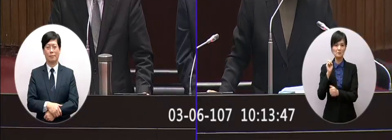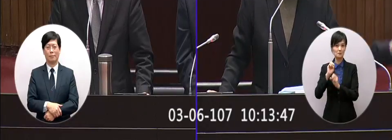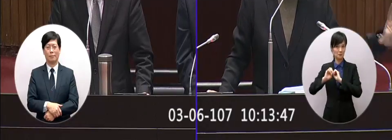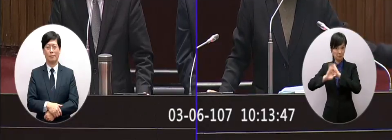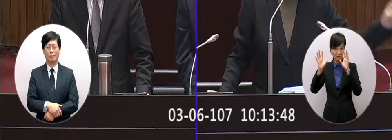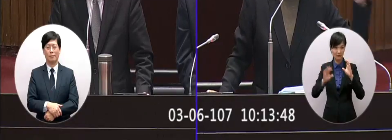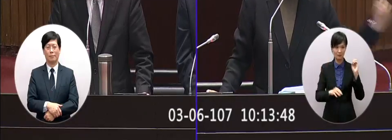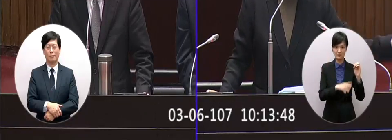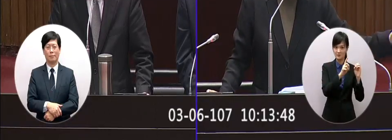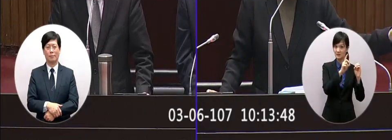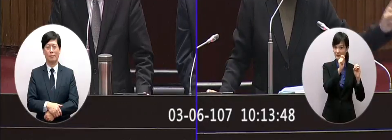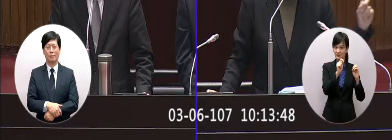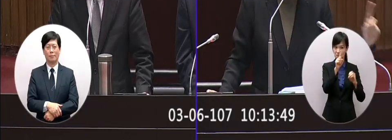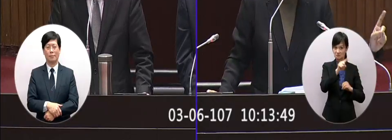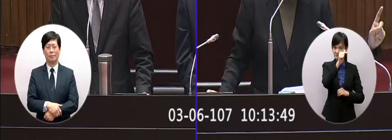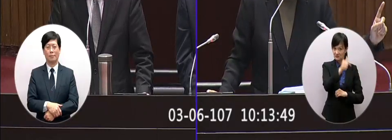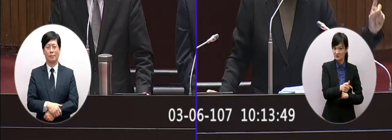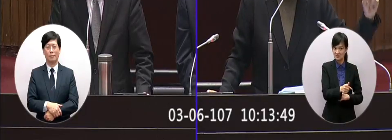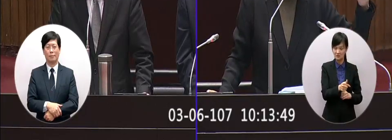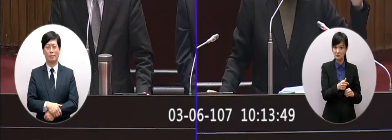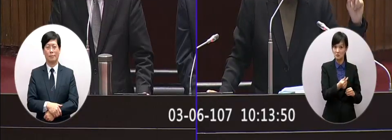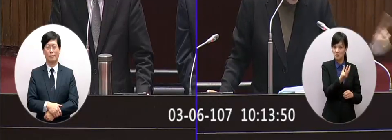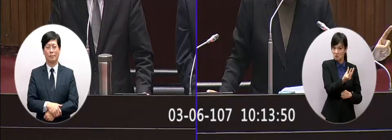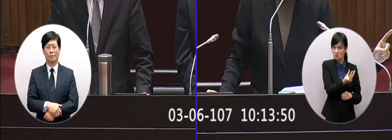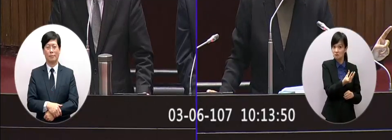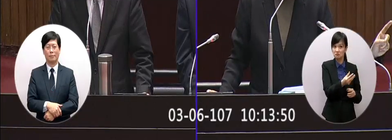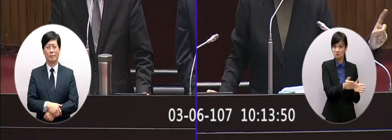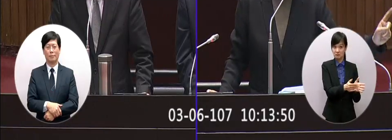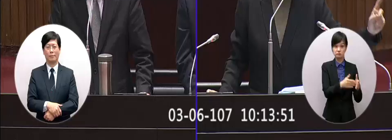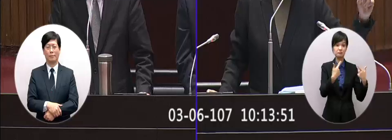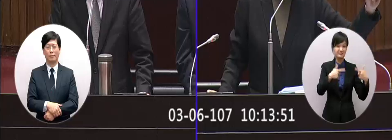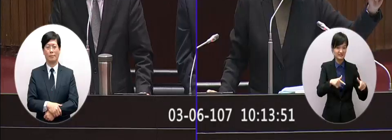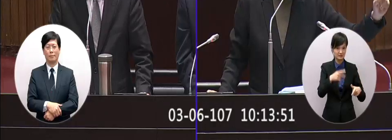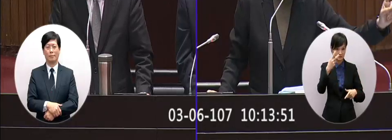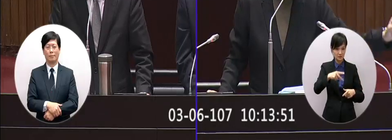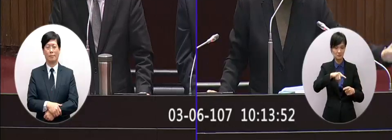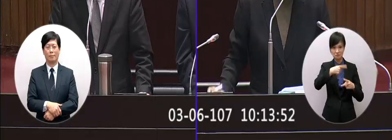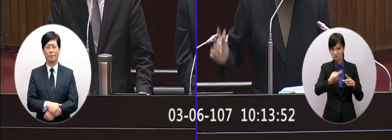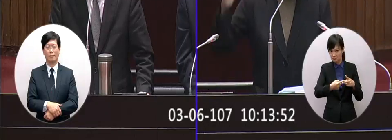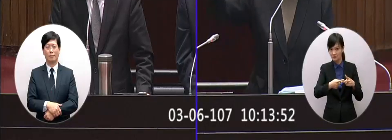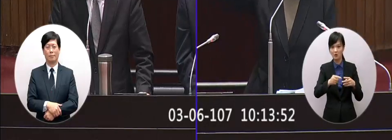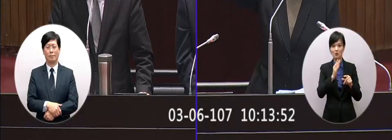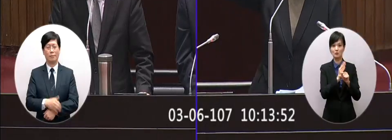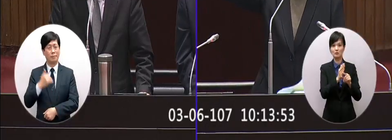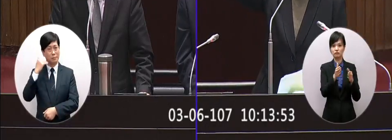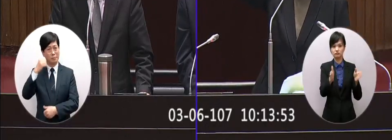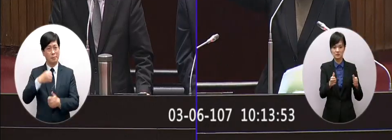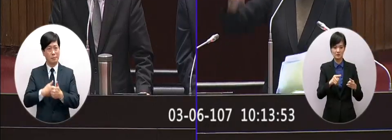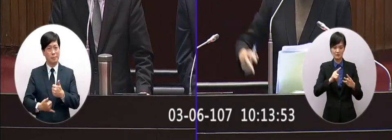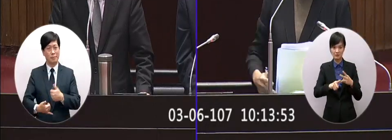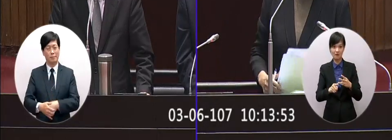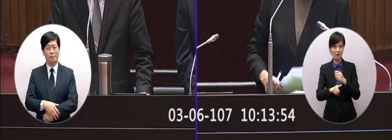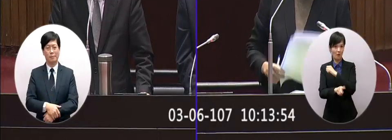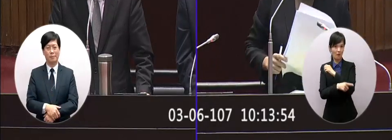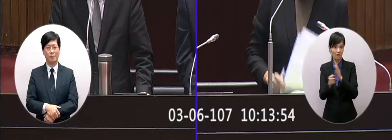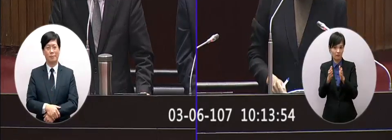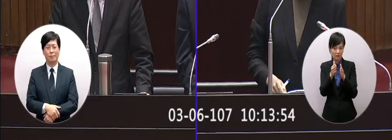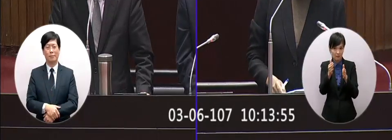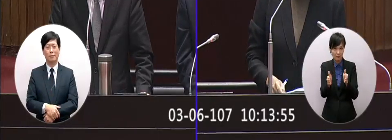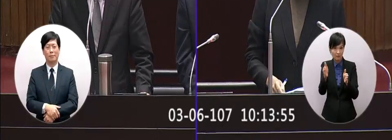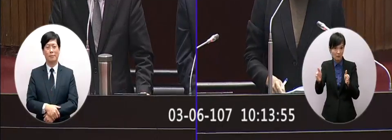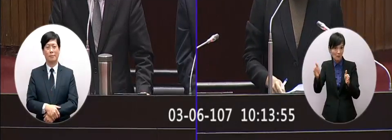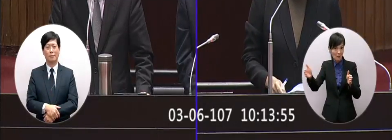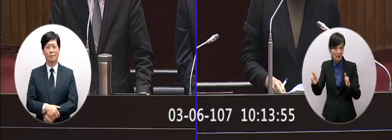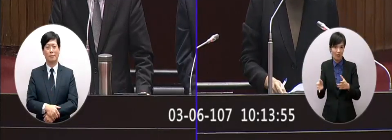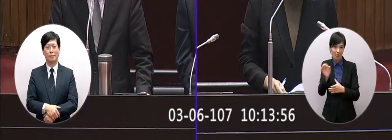1000亿，它还有中期跟后期，也就是它是一个无底洞、 那个、 第二个我要再说明，为